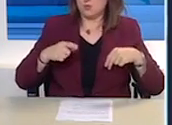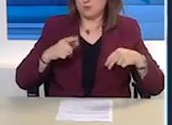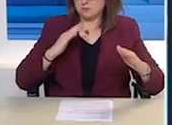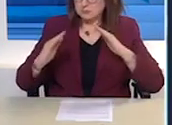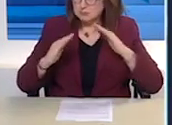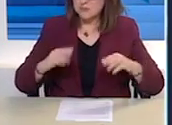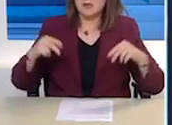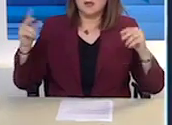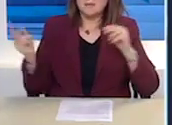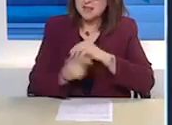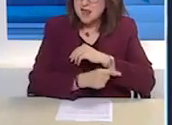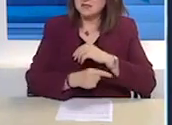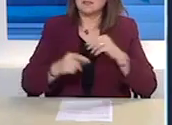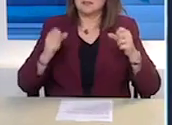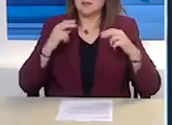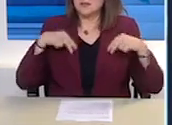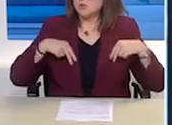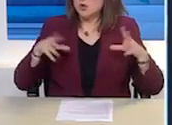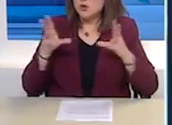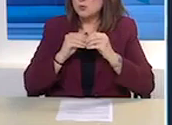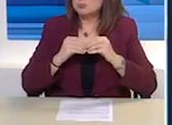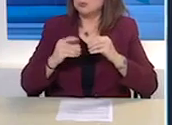και διεθνών οργανισμών. Ο αριθμός αυτός